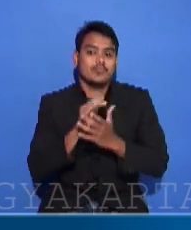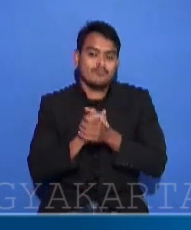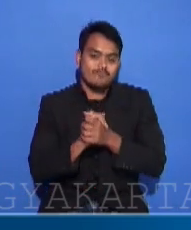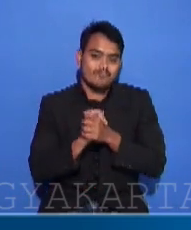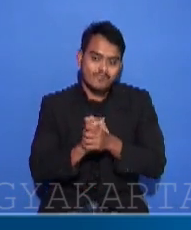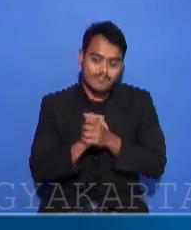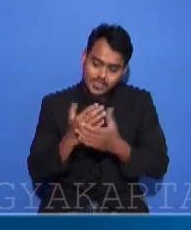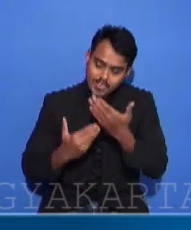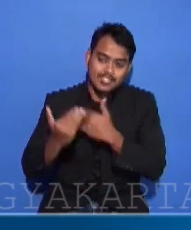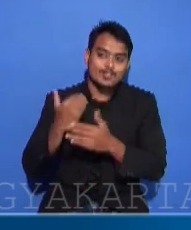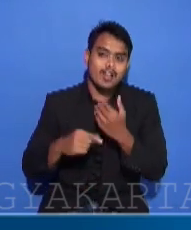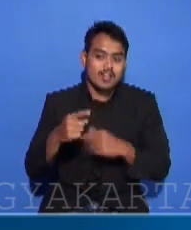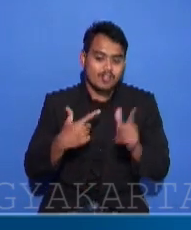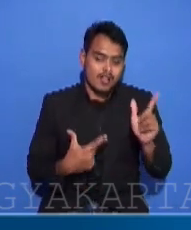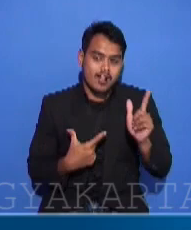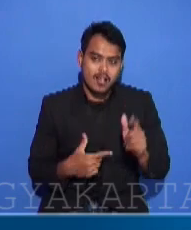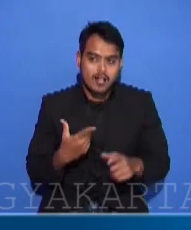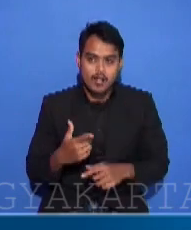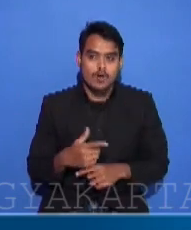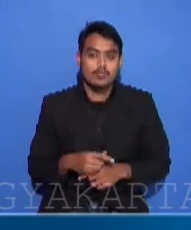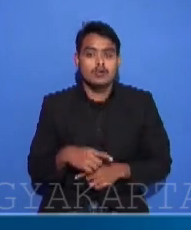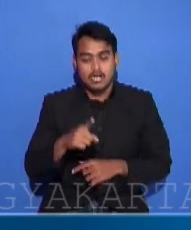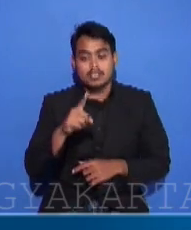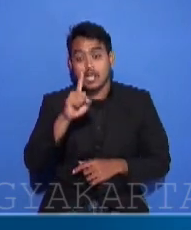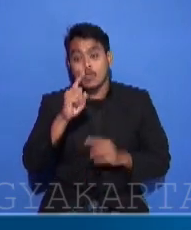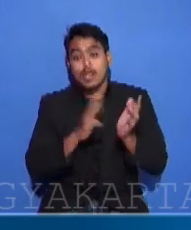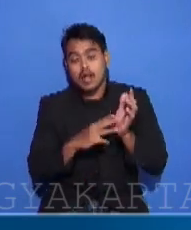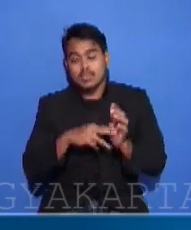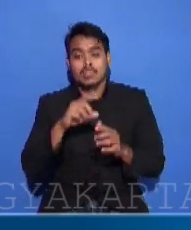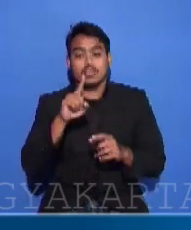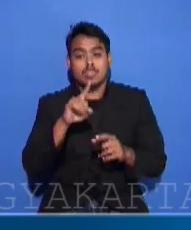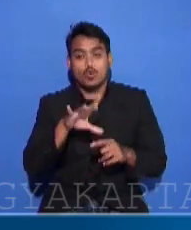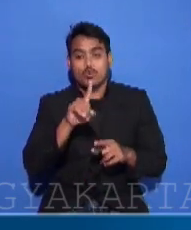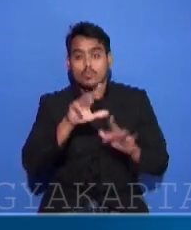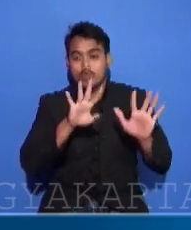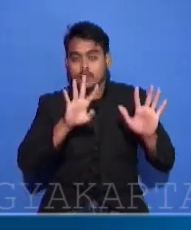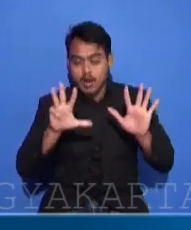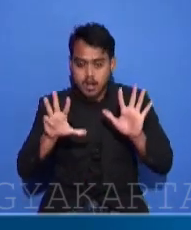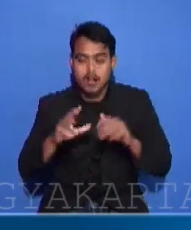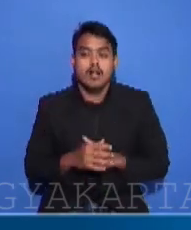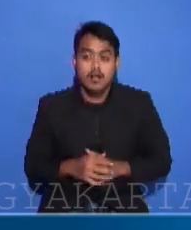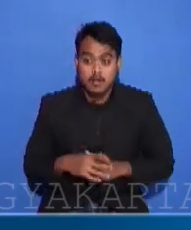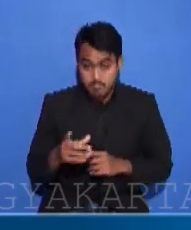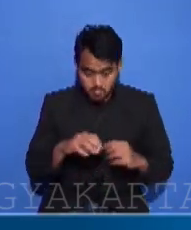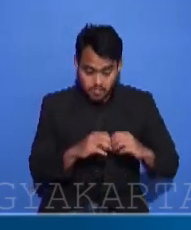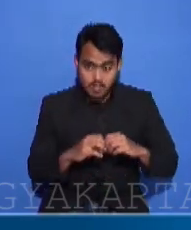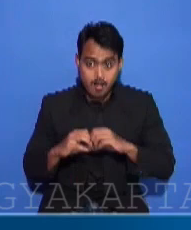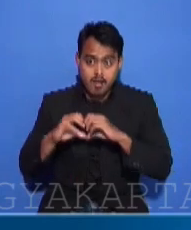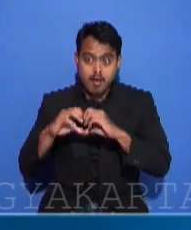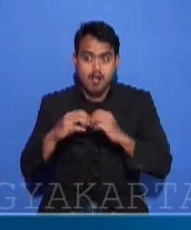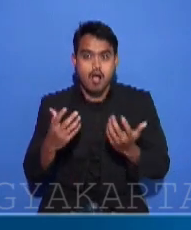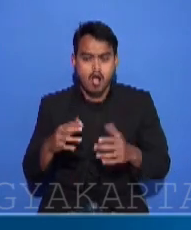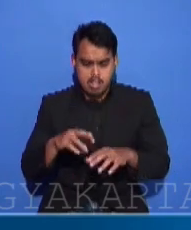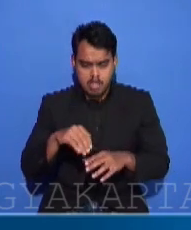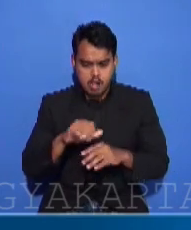umum 1 Maret 1949, menumbuhkan rasa cinta tanah air melalui sejarah, memberikan edukasi tentang nilai sejarah